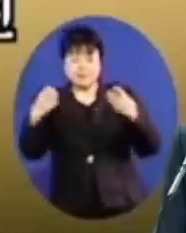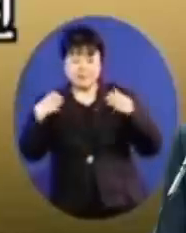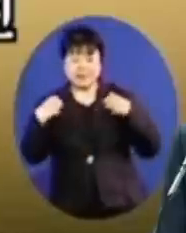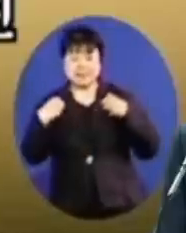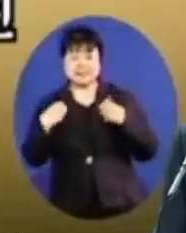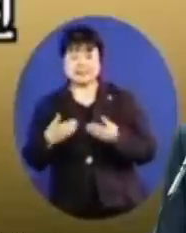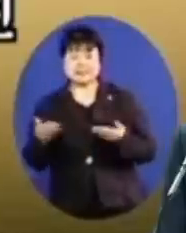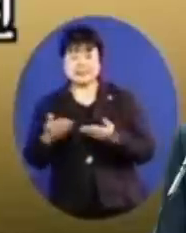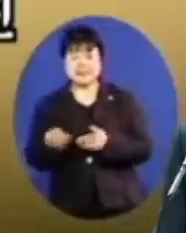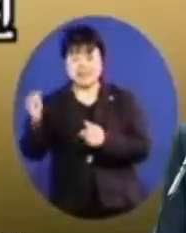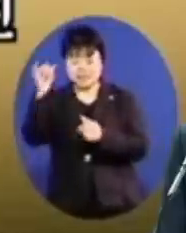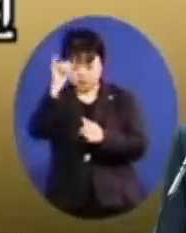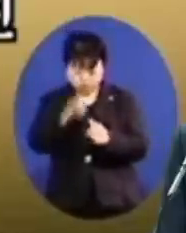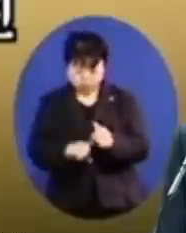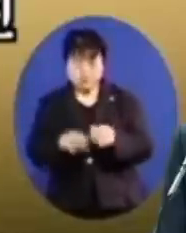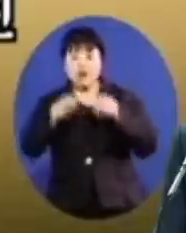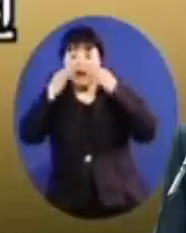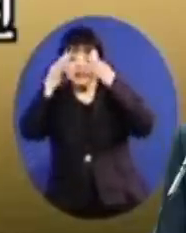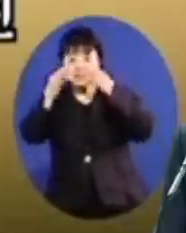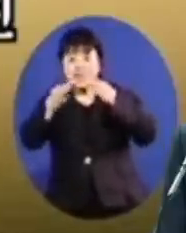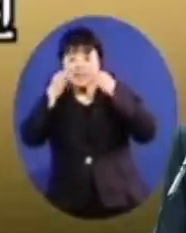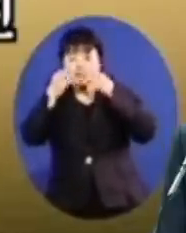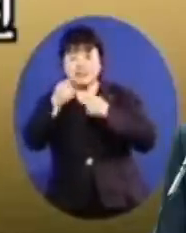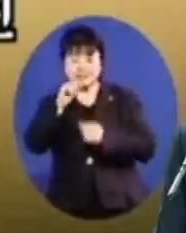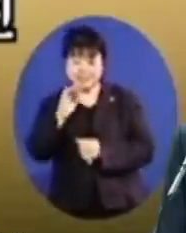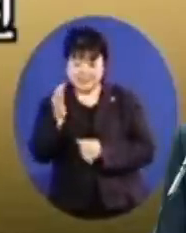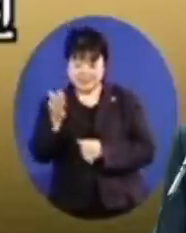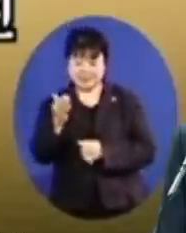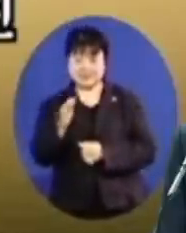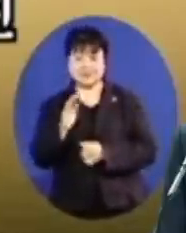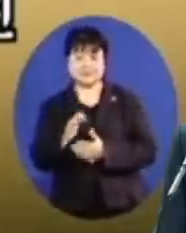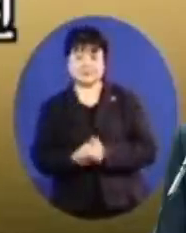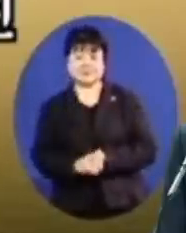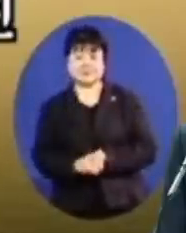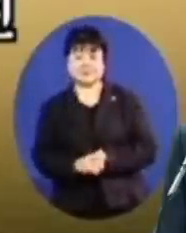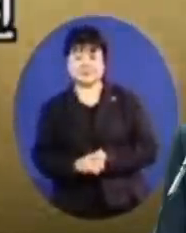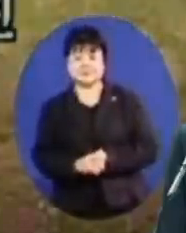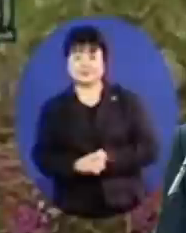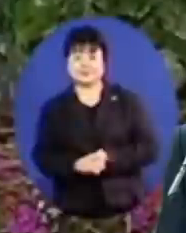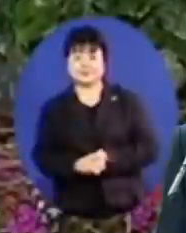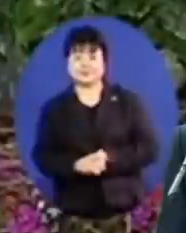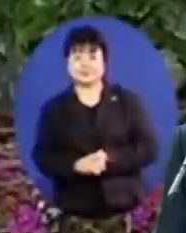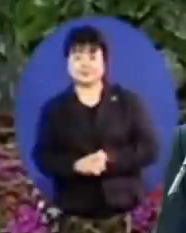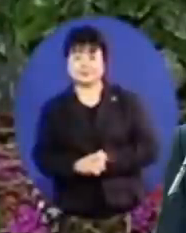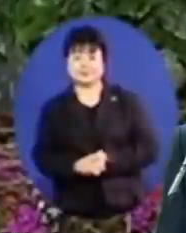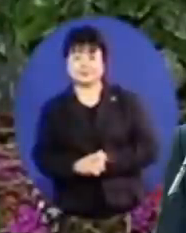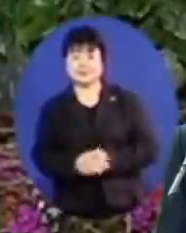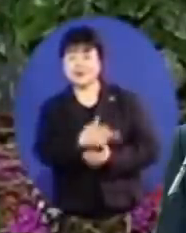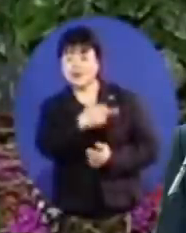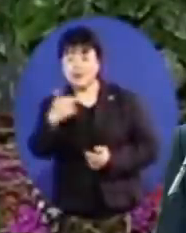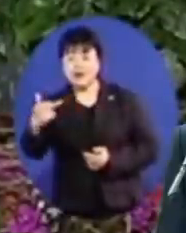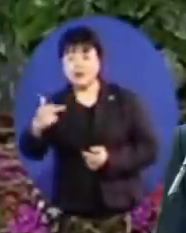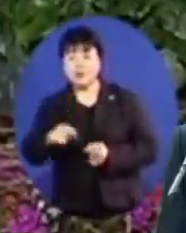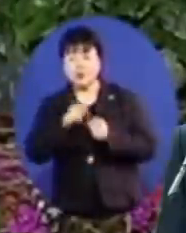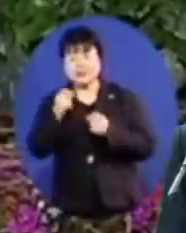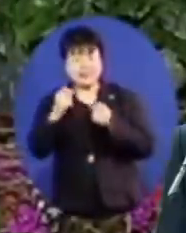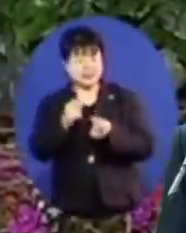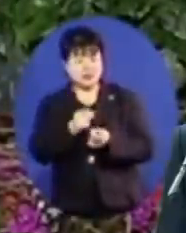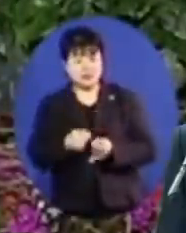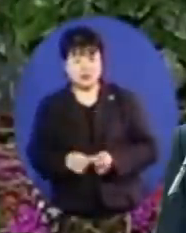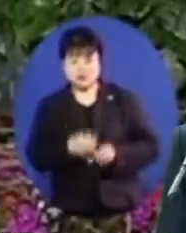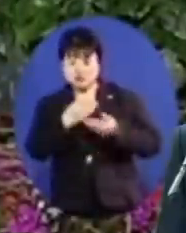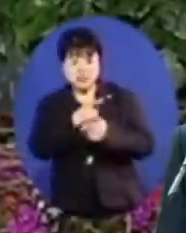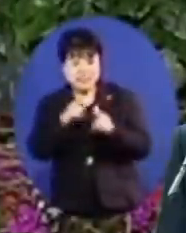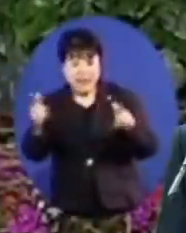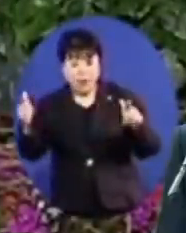최선을 다해 살아가야 하지 않겠는가. 얼마나 내가 더 오래 사느냐